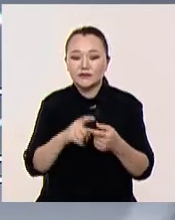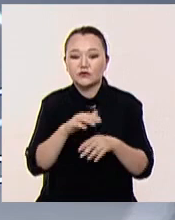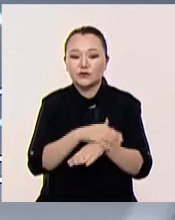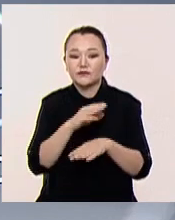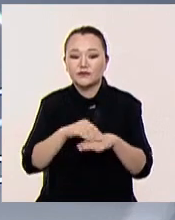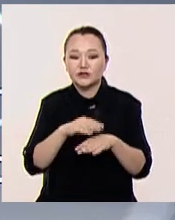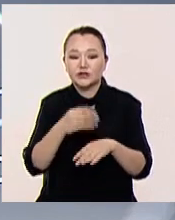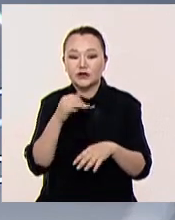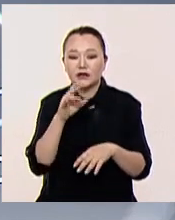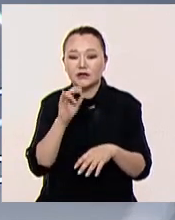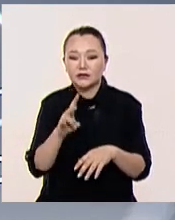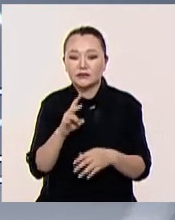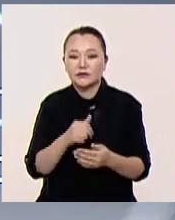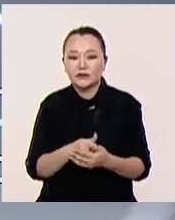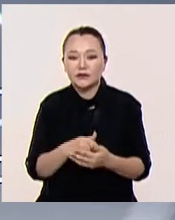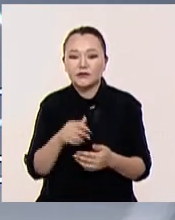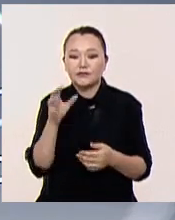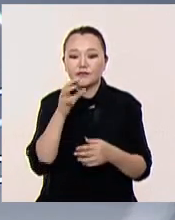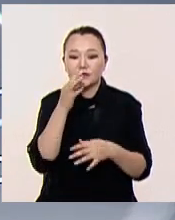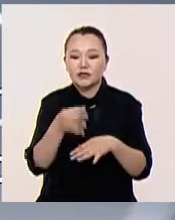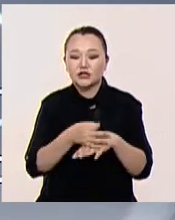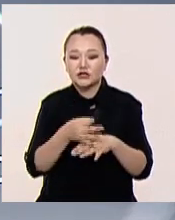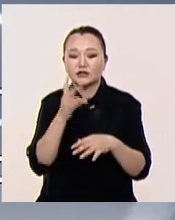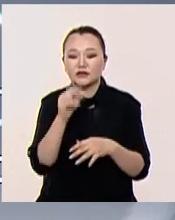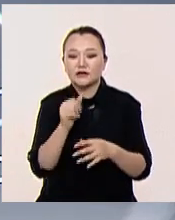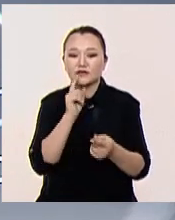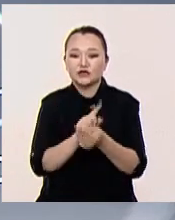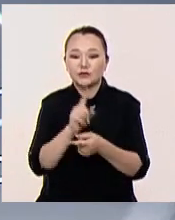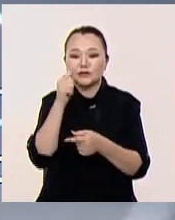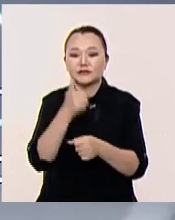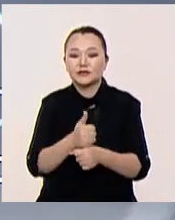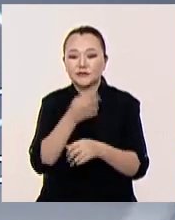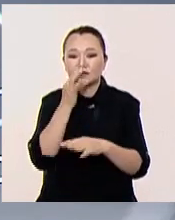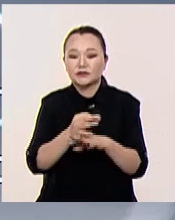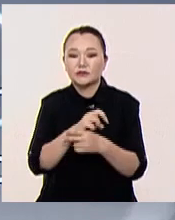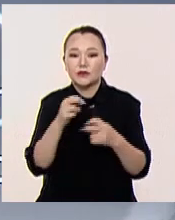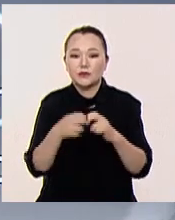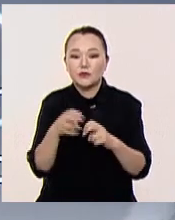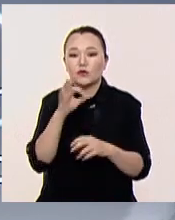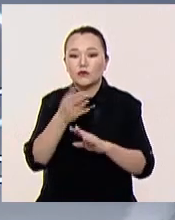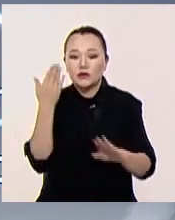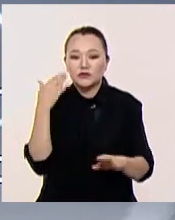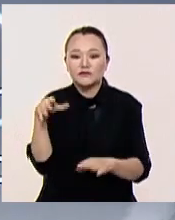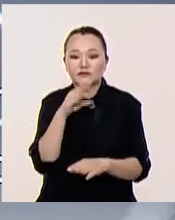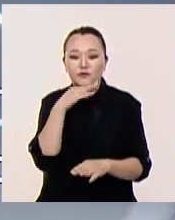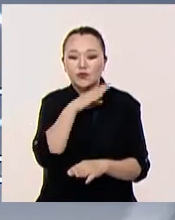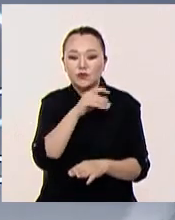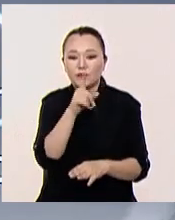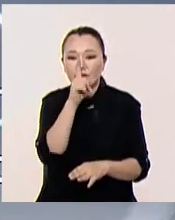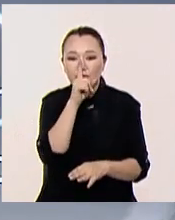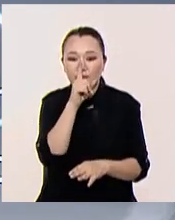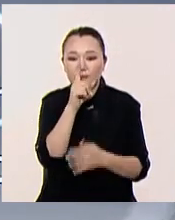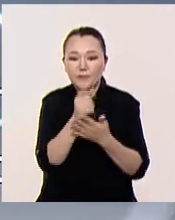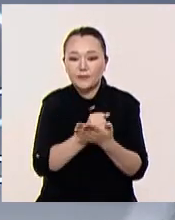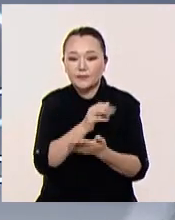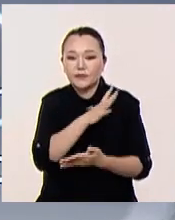вечер, Айдын Жолшиевич. Скажите, вы на встрече с президентом озвучили проблемы, о которых ранее многие молчали. С какими